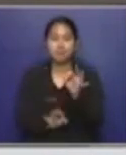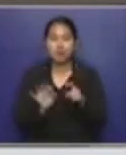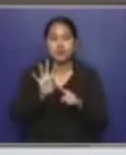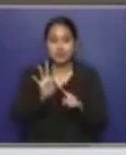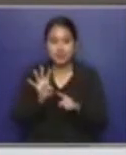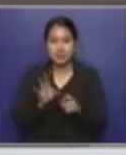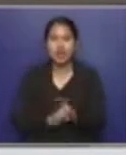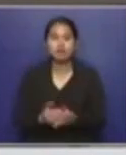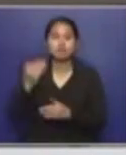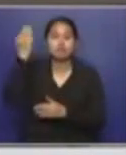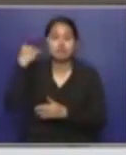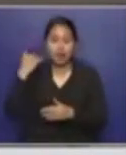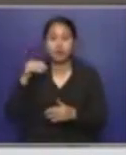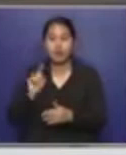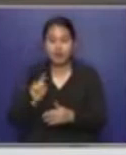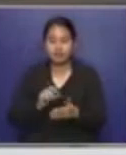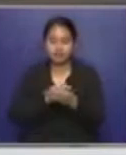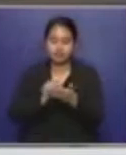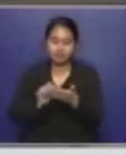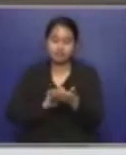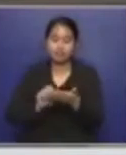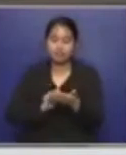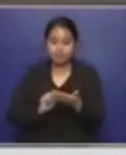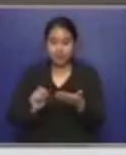ไว้เพื่อที่จะ